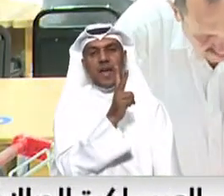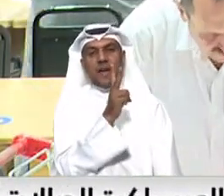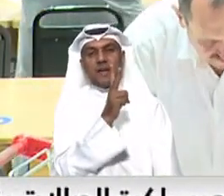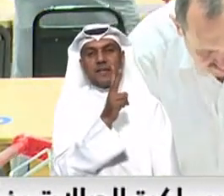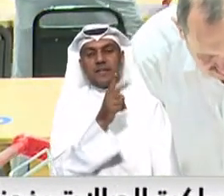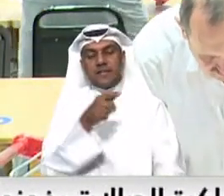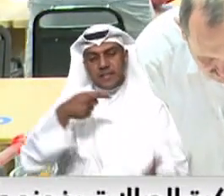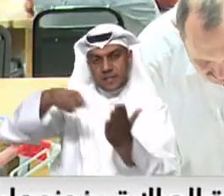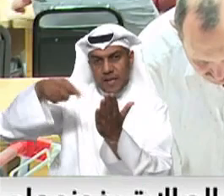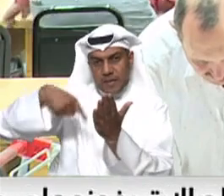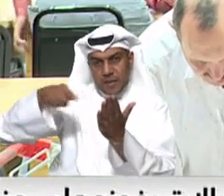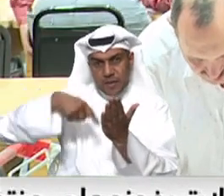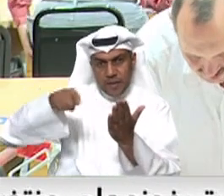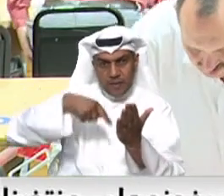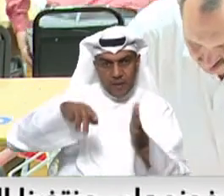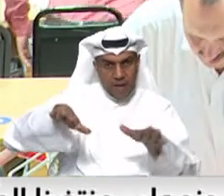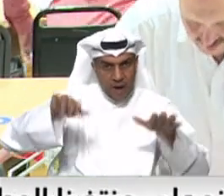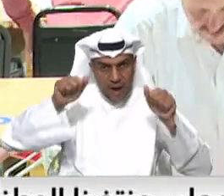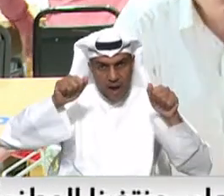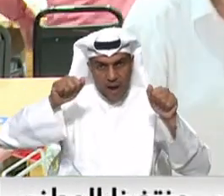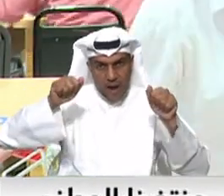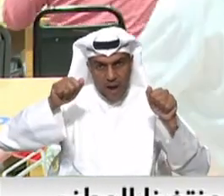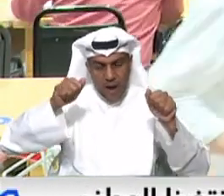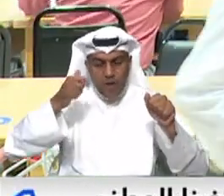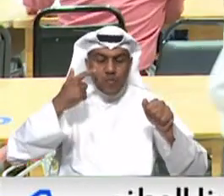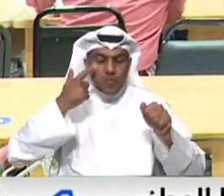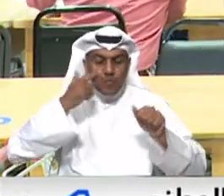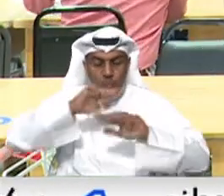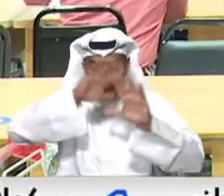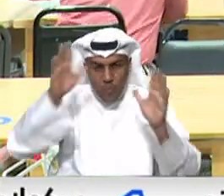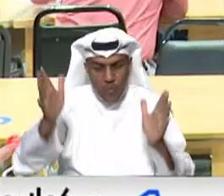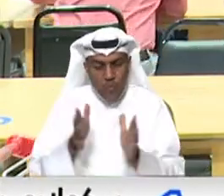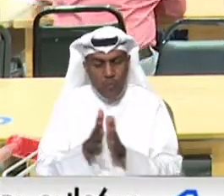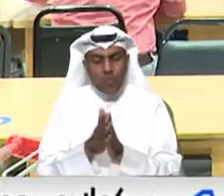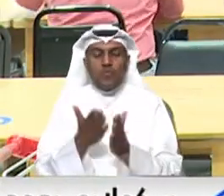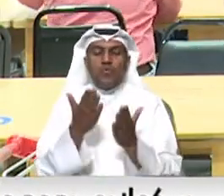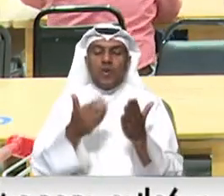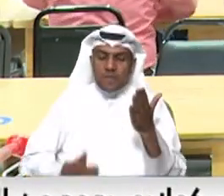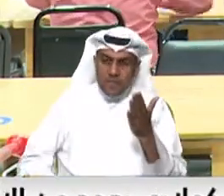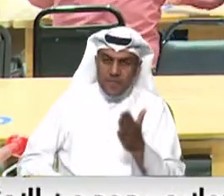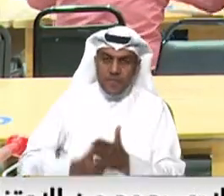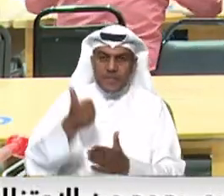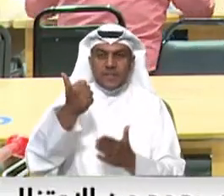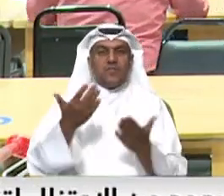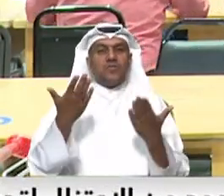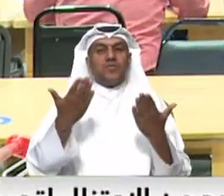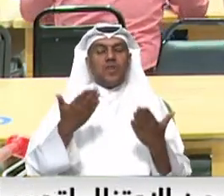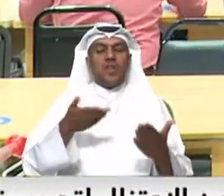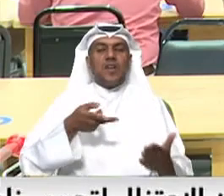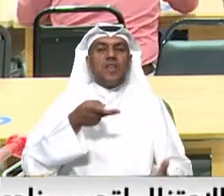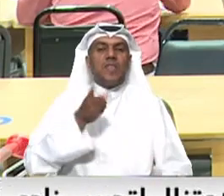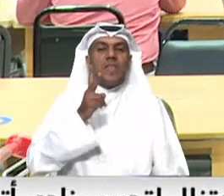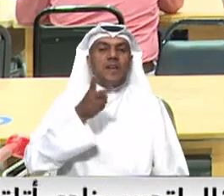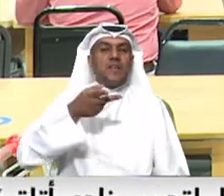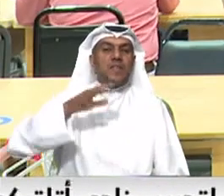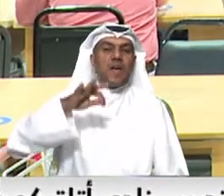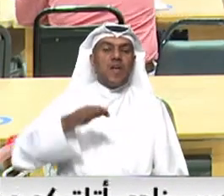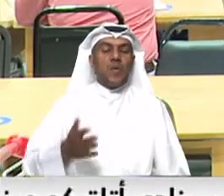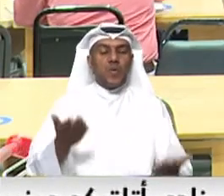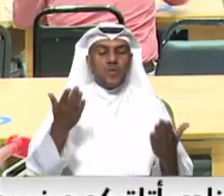النتائج الدقيقه لهذه الاختبارات نتمنى كل التوفيق والنجاح لطلبه الصف الثاني عشر